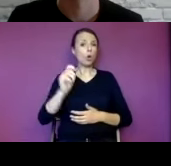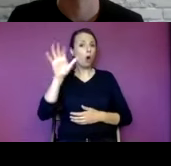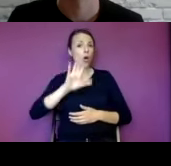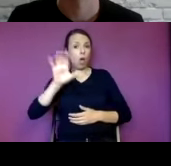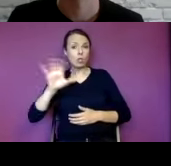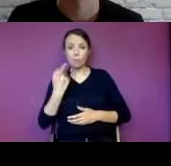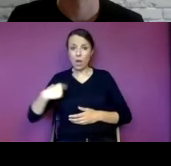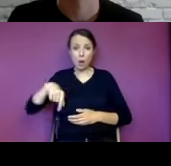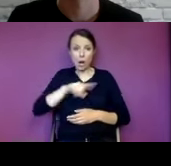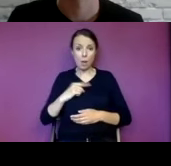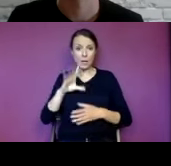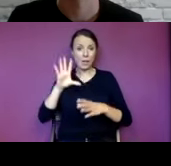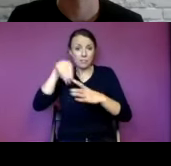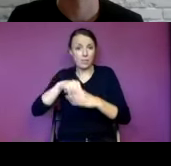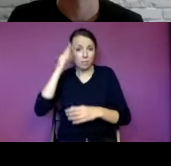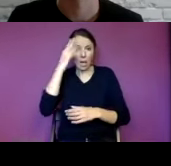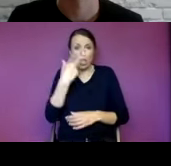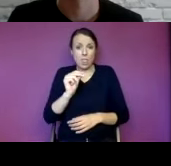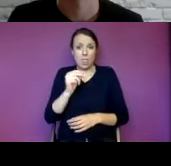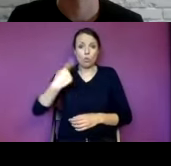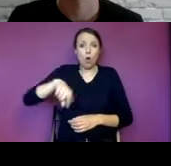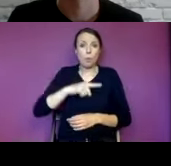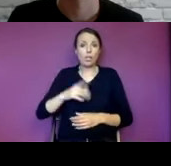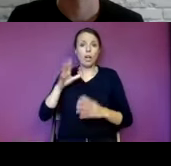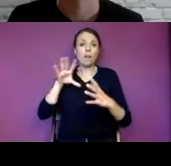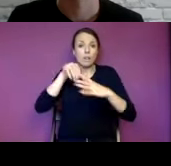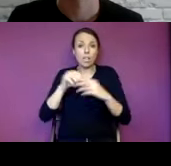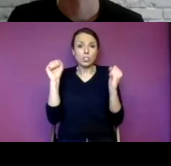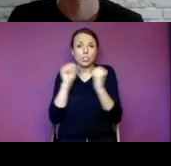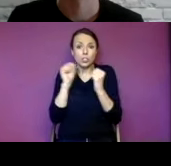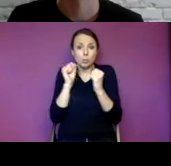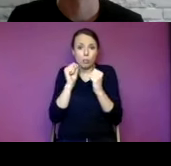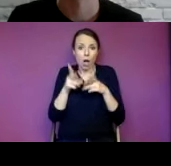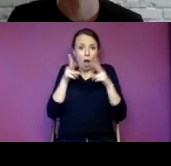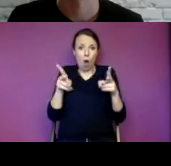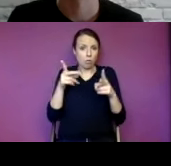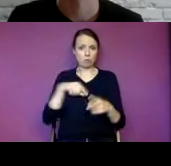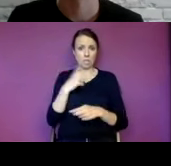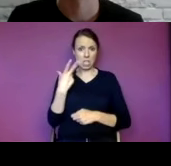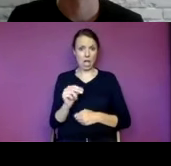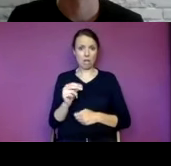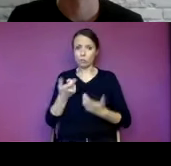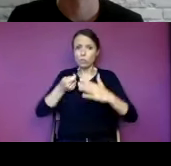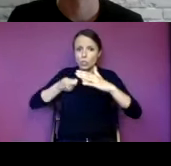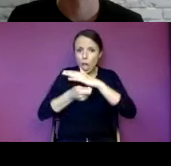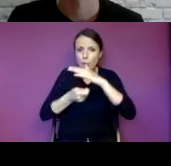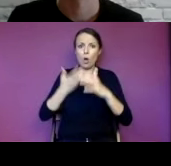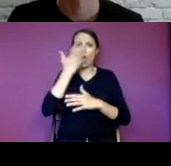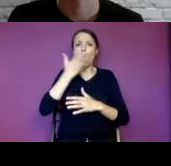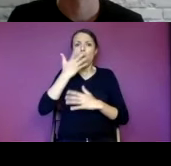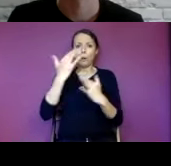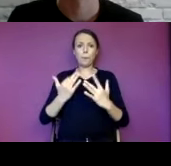te chałupy, to nie my spędzamy tam zimę, więc rzeczywiście to jest to doświadczenie, o którym mówiłam na początku,